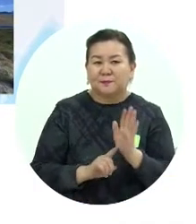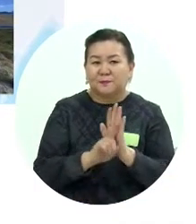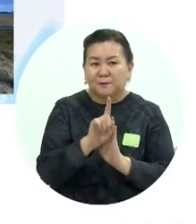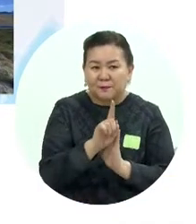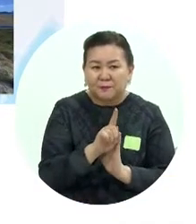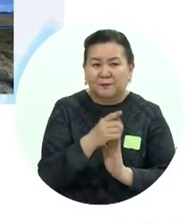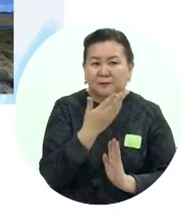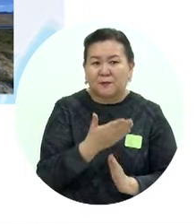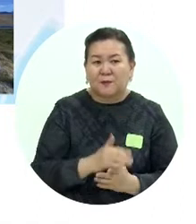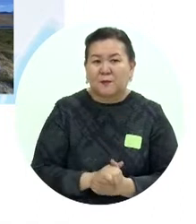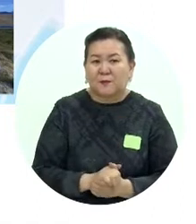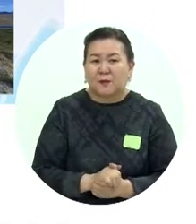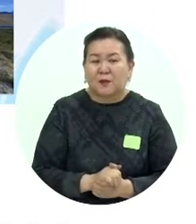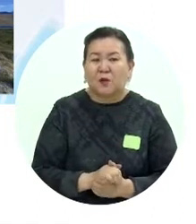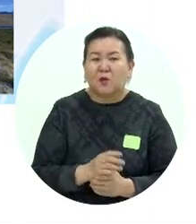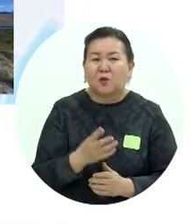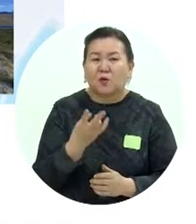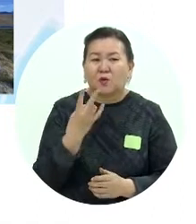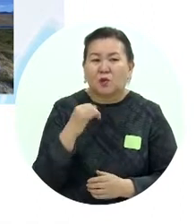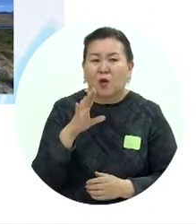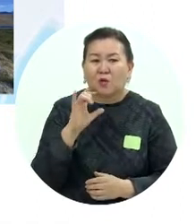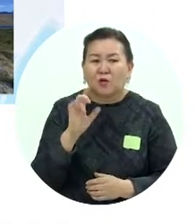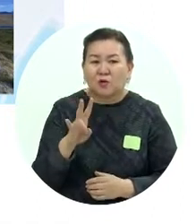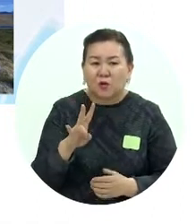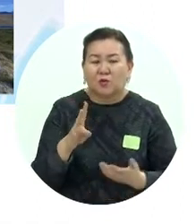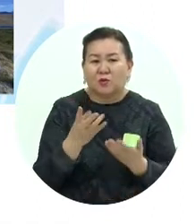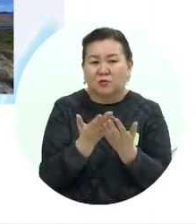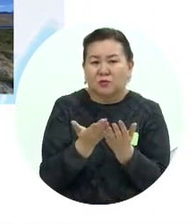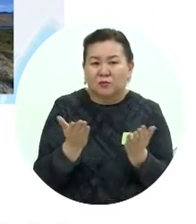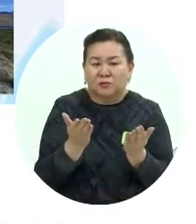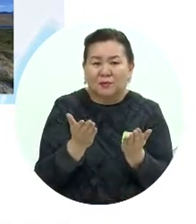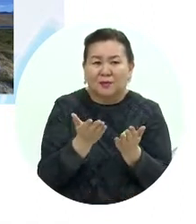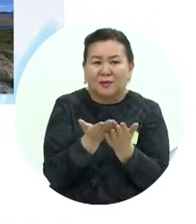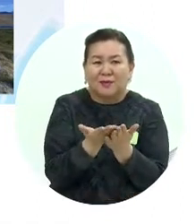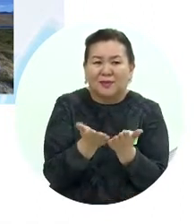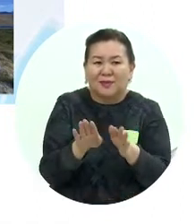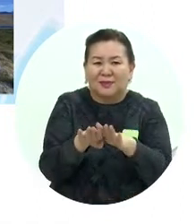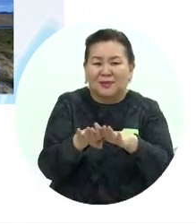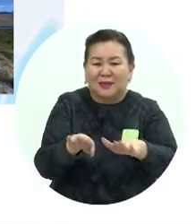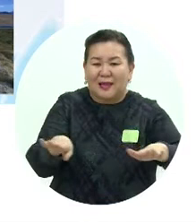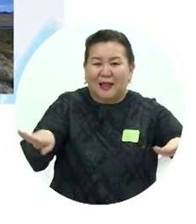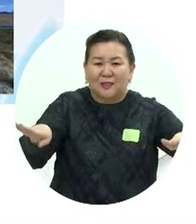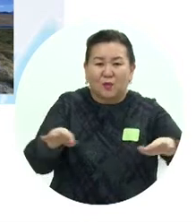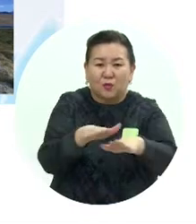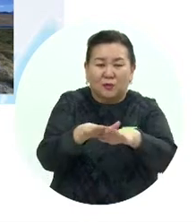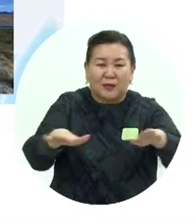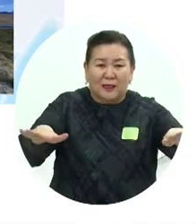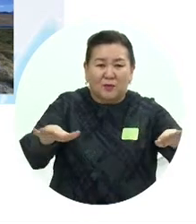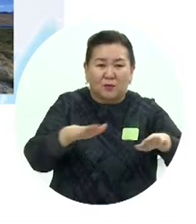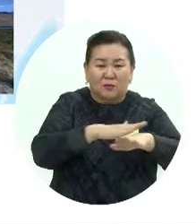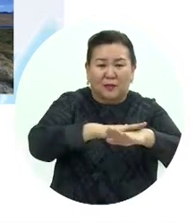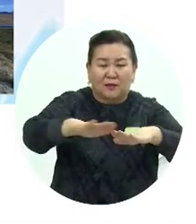гулгарл буюу солифлюкс. За нойтон гулгарл гэдэг нь хэвгийн налуу гатаргад цэвдэг төрс гэснээр хөрсний шилжилт